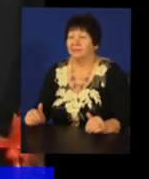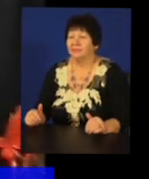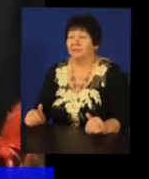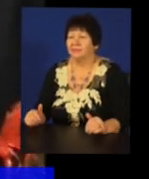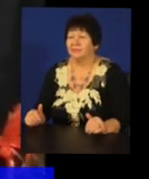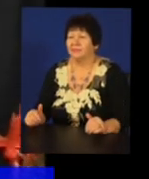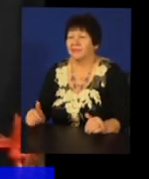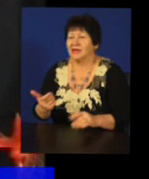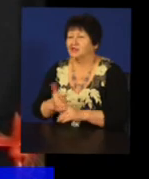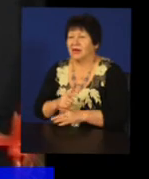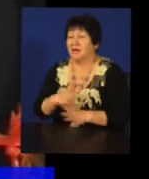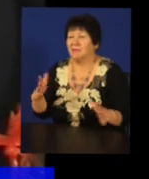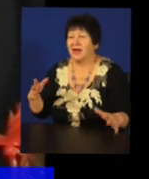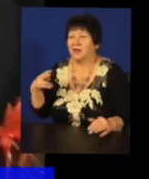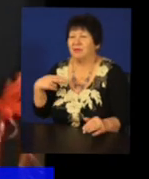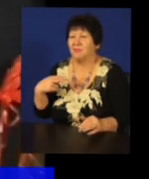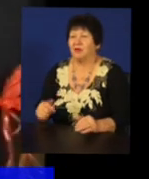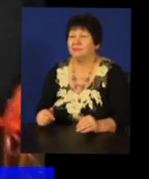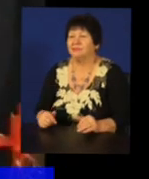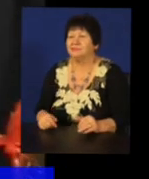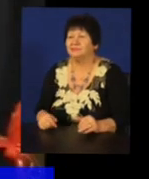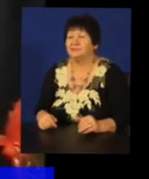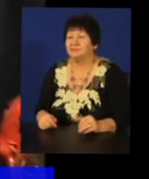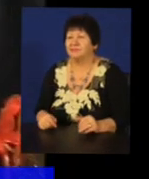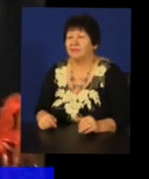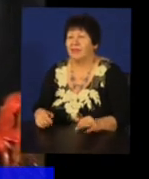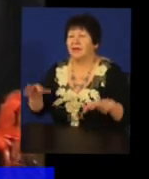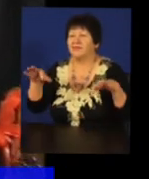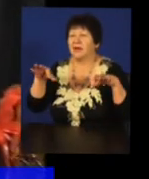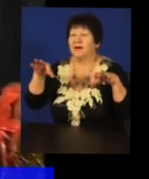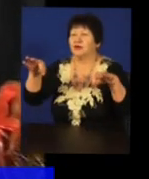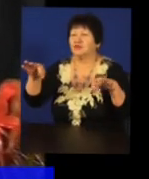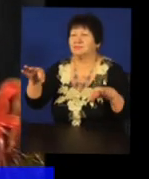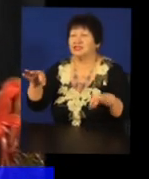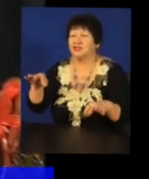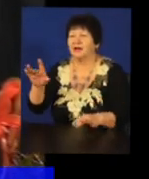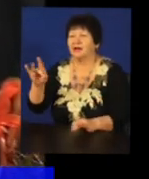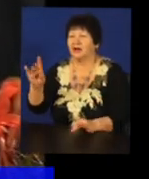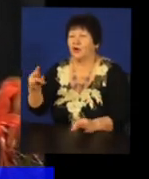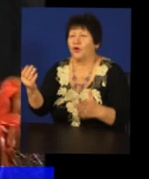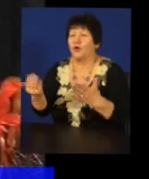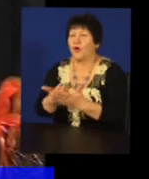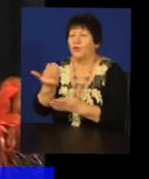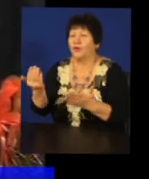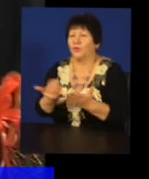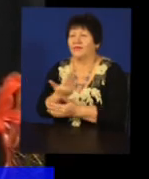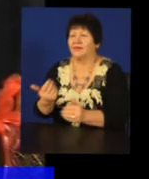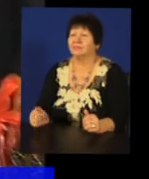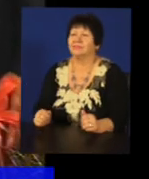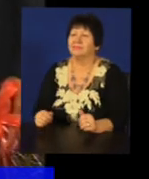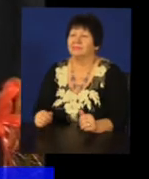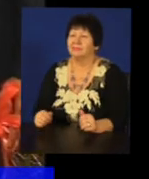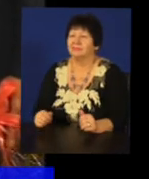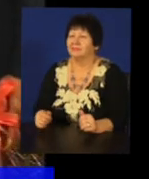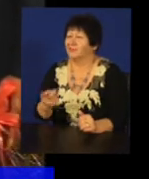valoros, dar nu credeți, dar cel mai valoros. Un premiu mare, o mașină, un Renault Clio, nouăuță din salon.